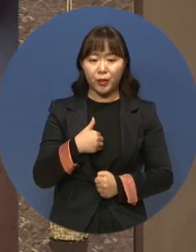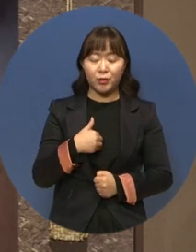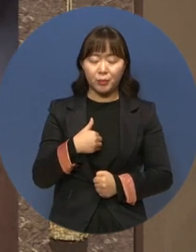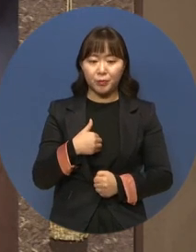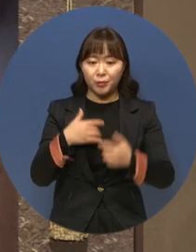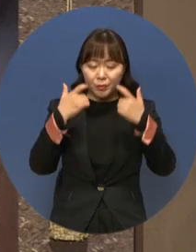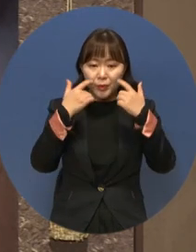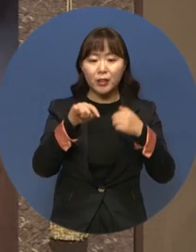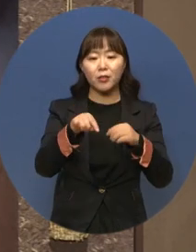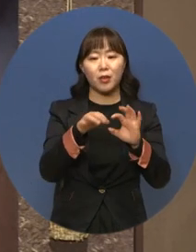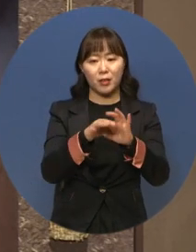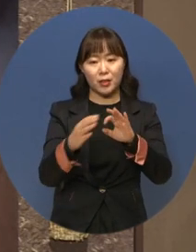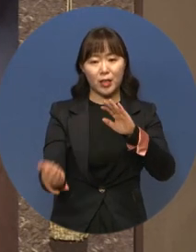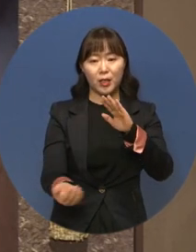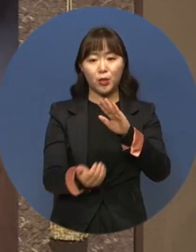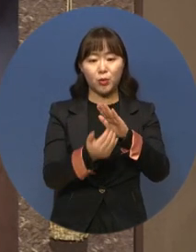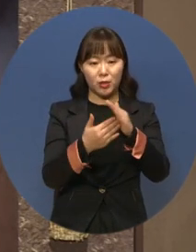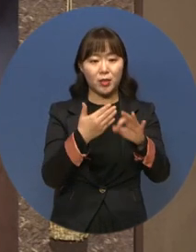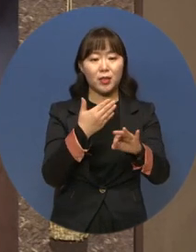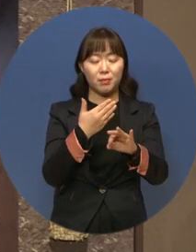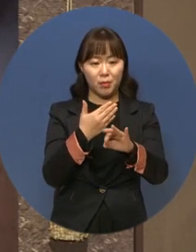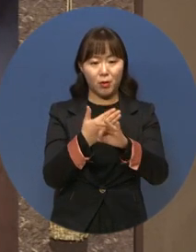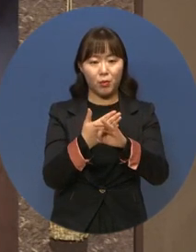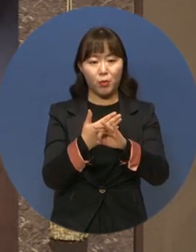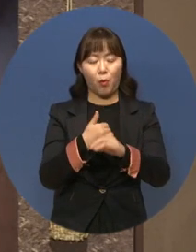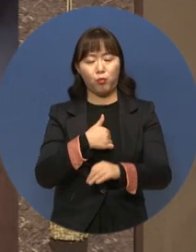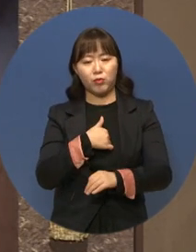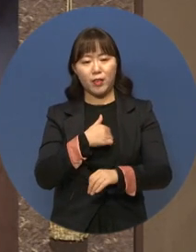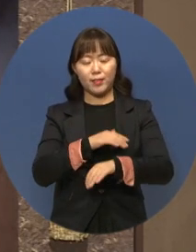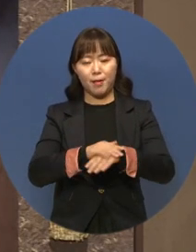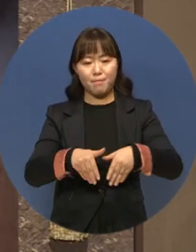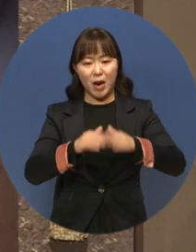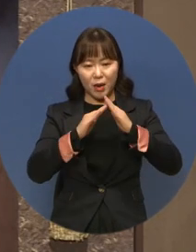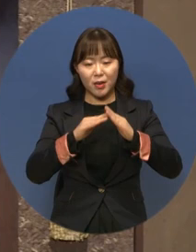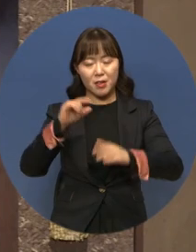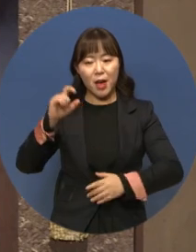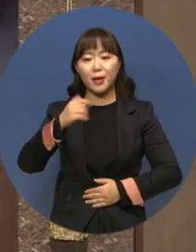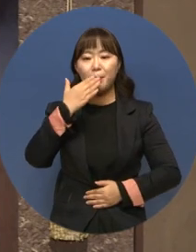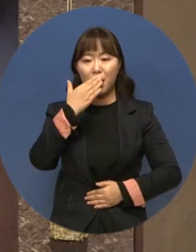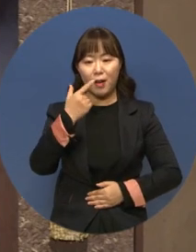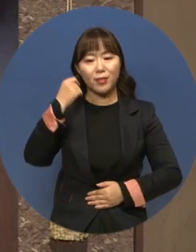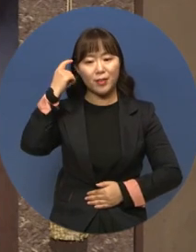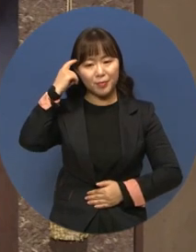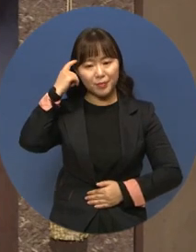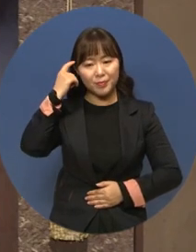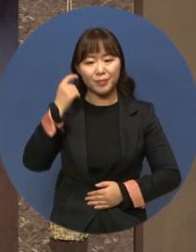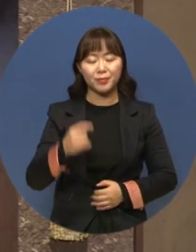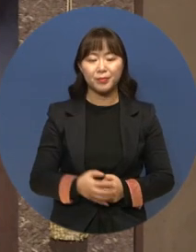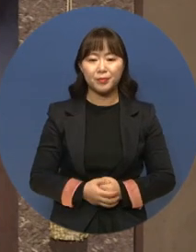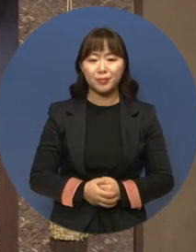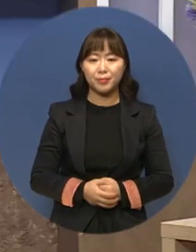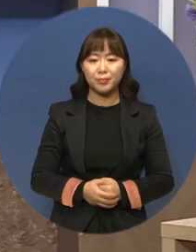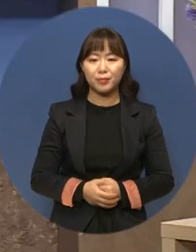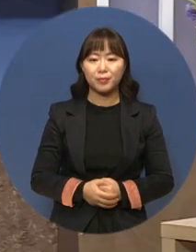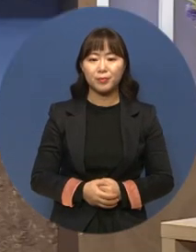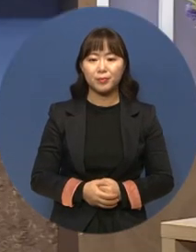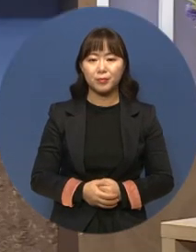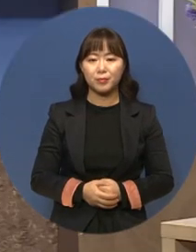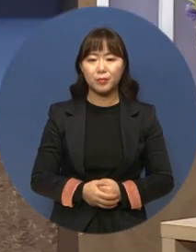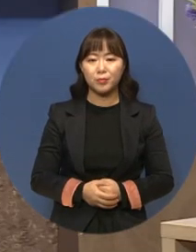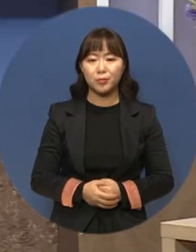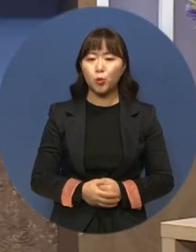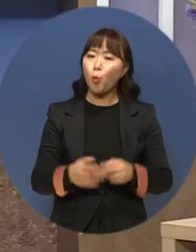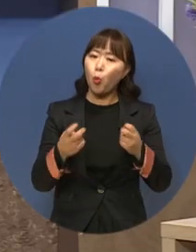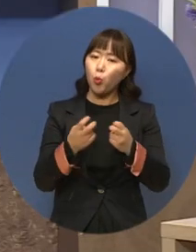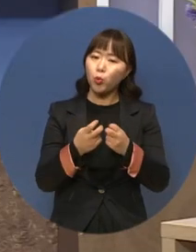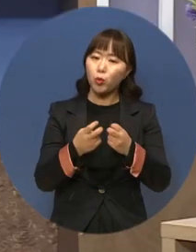그 부분이 이루어져야지 위상이 정립되고 강화된다 생각합니다. 네. 네. 그럼 어떻게